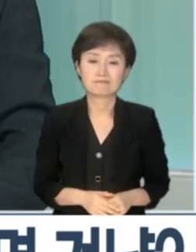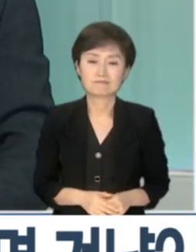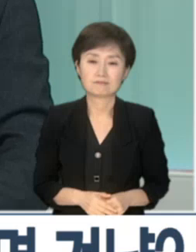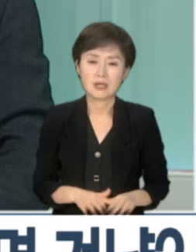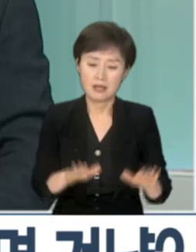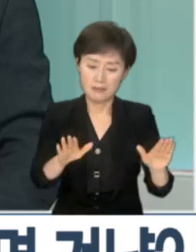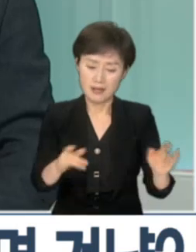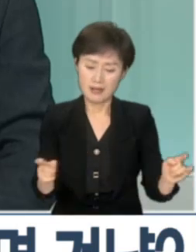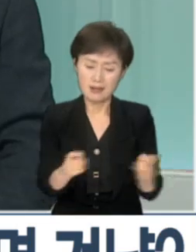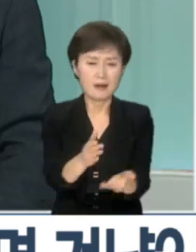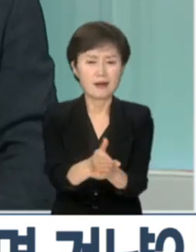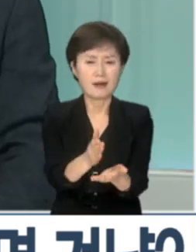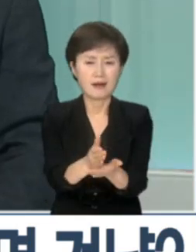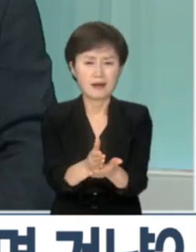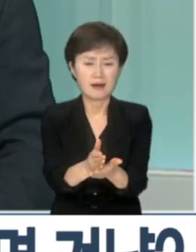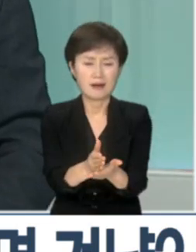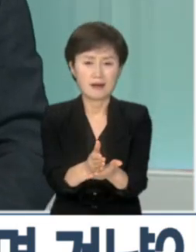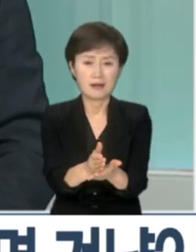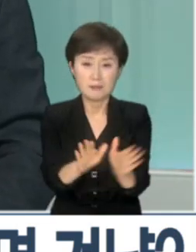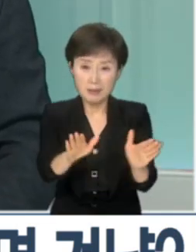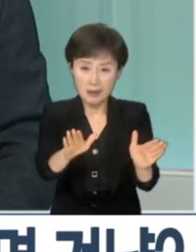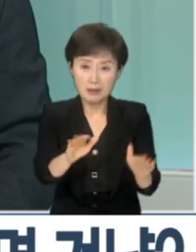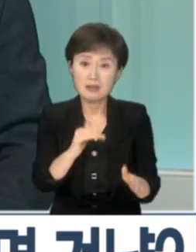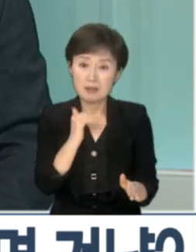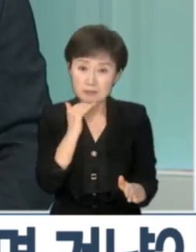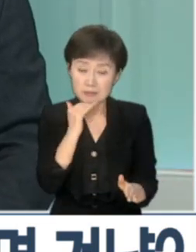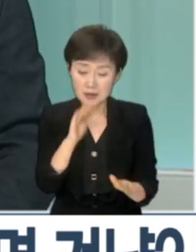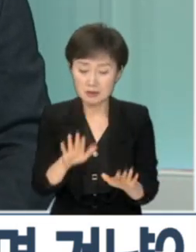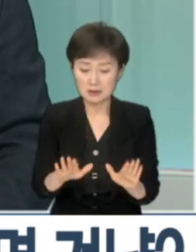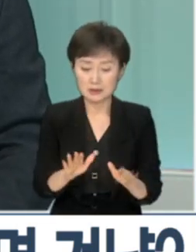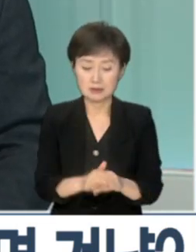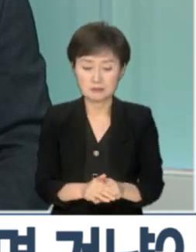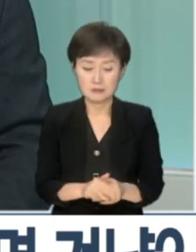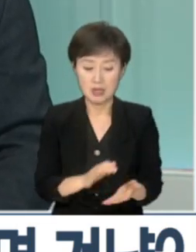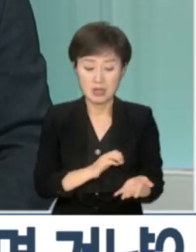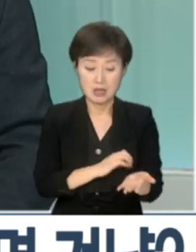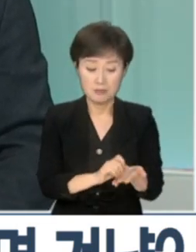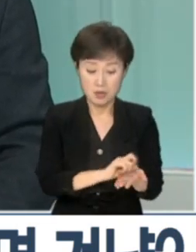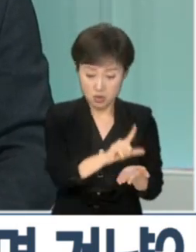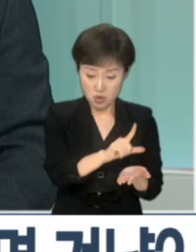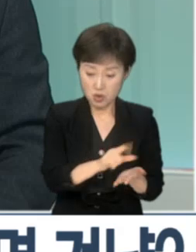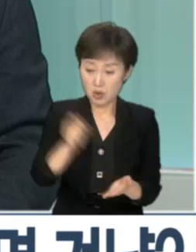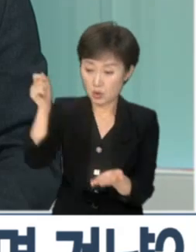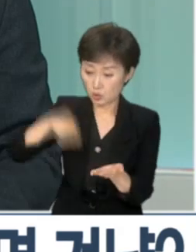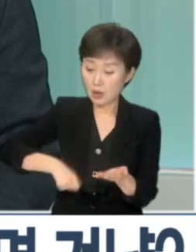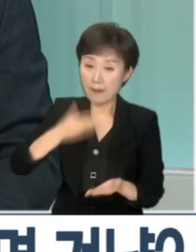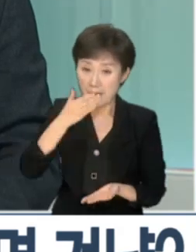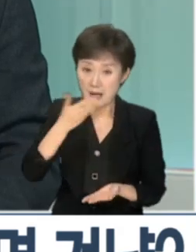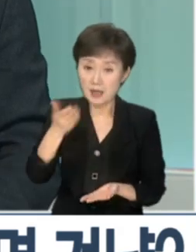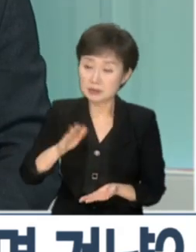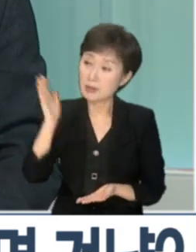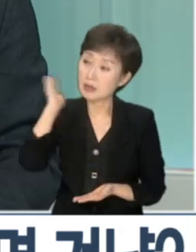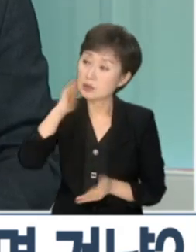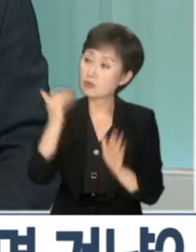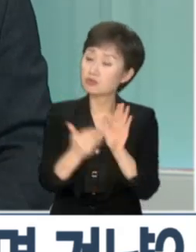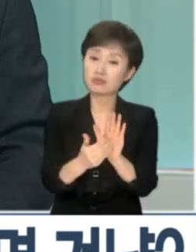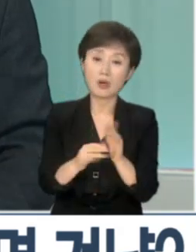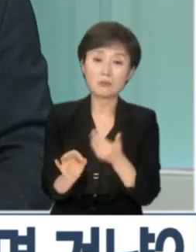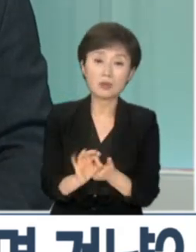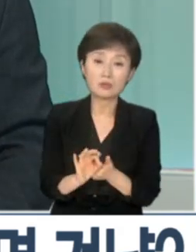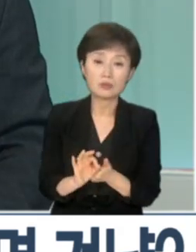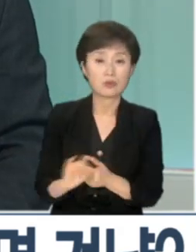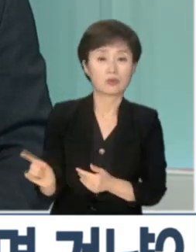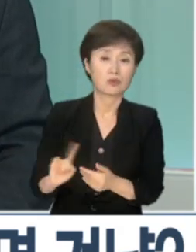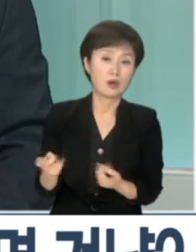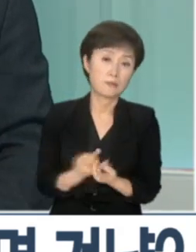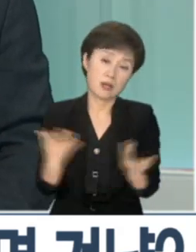분 여기까지 하시죠. 예. 제가 말씀드린 건 뭐냐면 좀 전에 우리가 뭐 다수당이니까 통과시킬 수 있다 이렇게 얘기하시지만 대통령께서 거부권 행사하는 얘기를